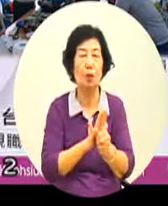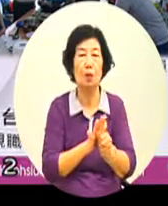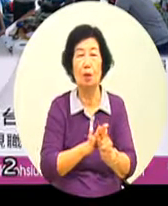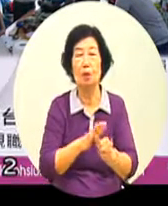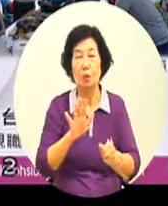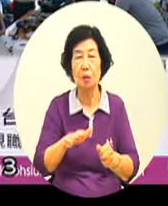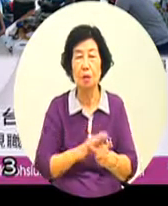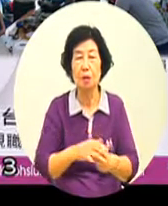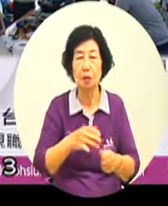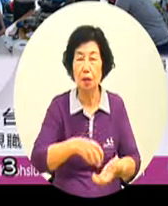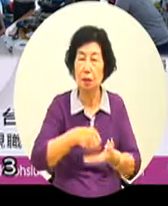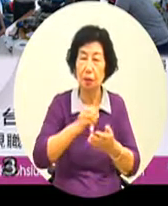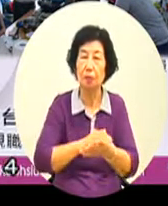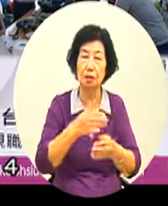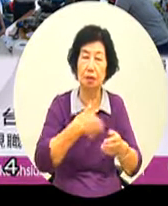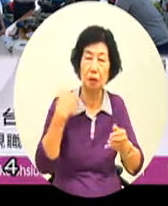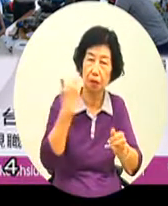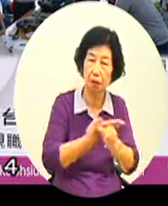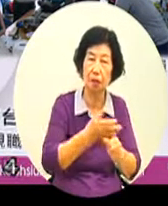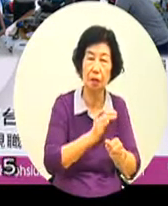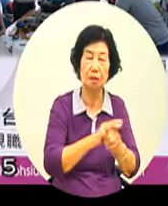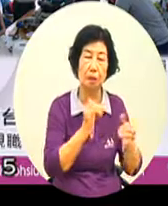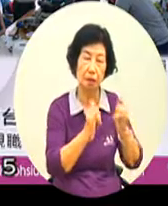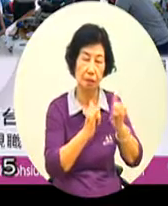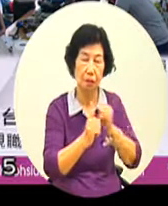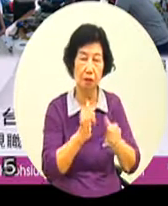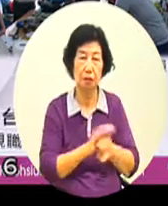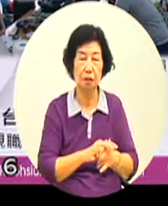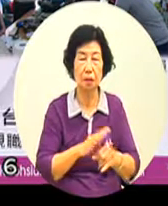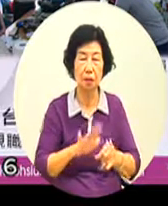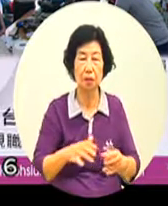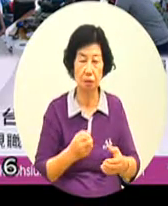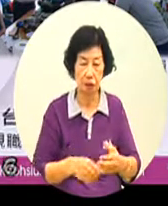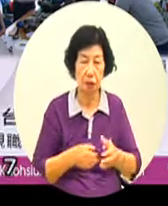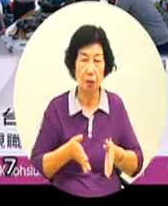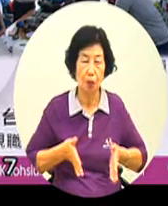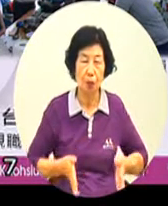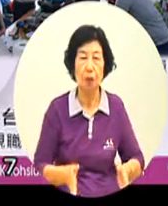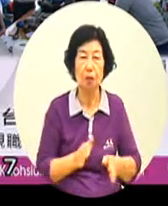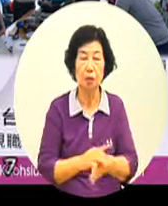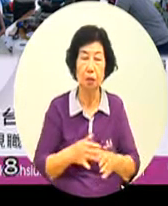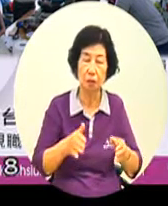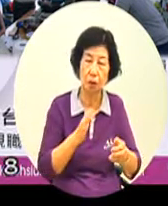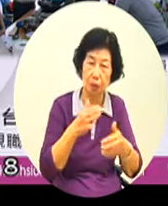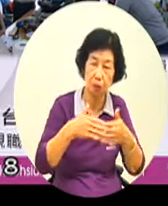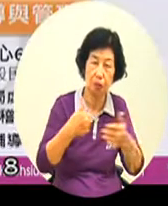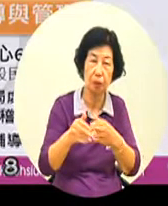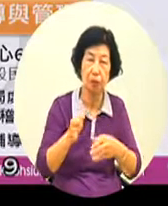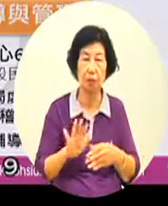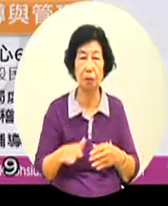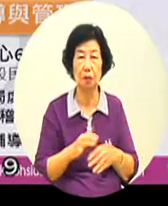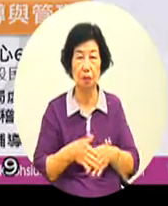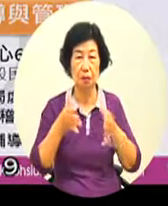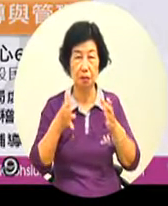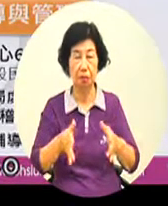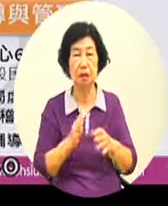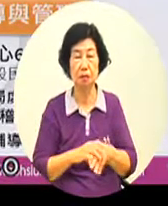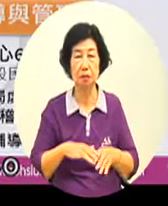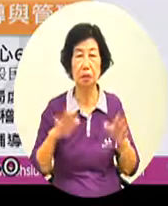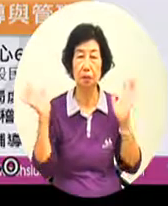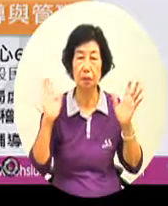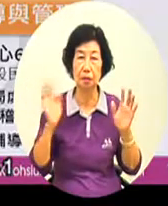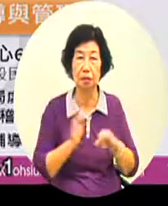民提供相关的一些在地的协助。那我们也加强针对儿童安全的宣